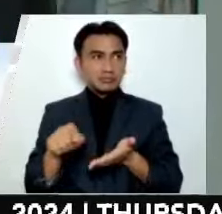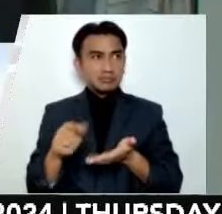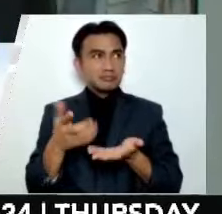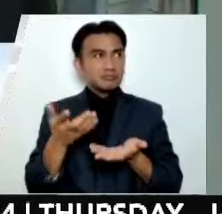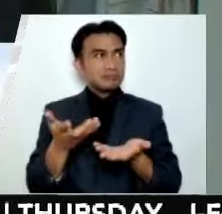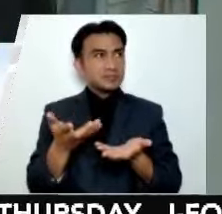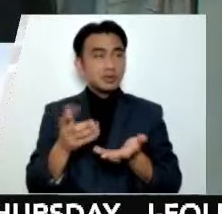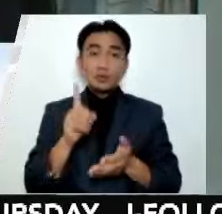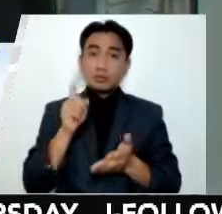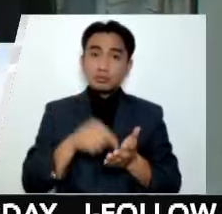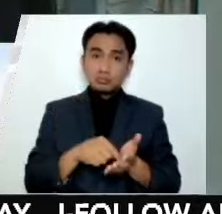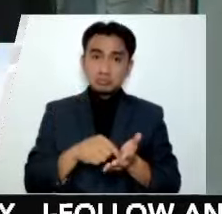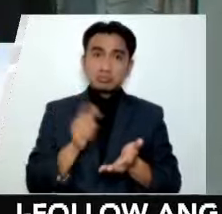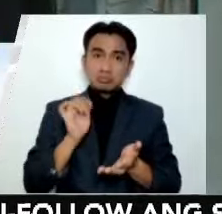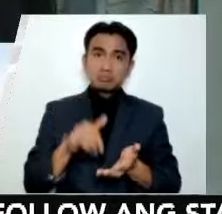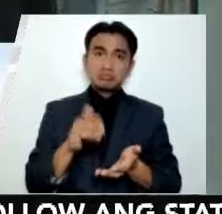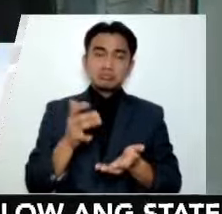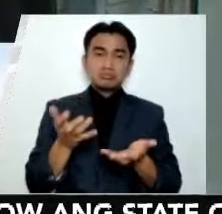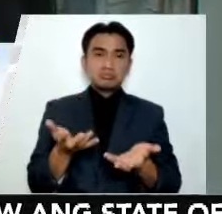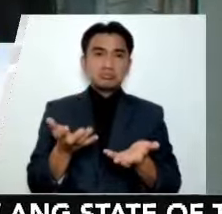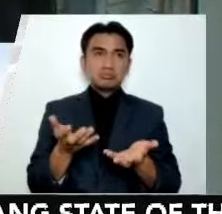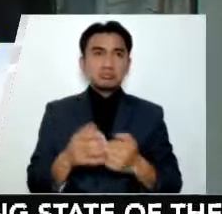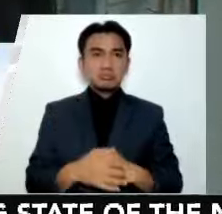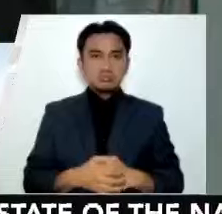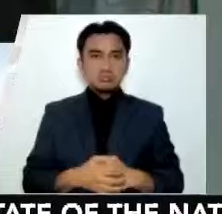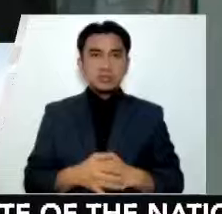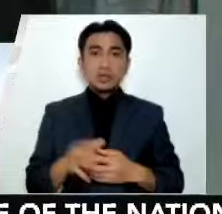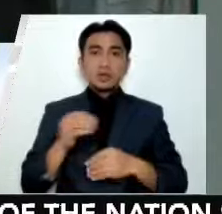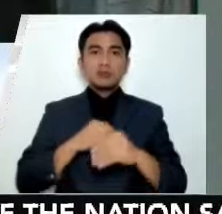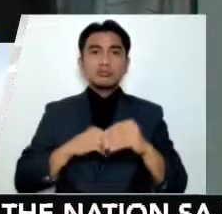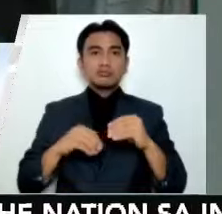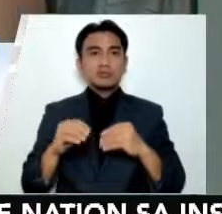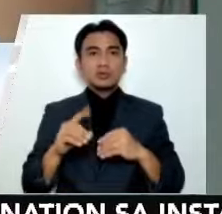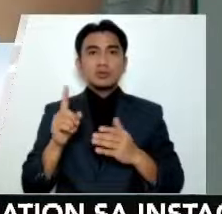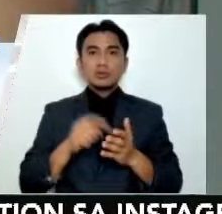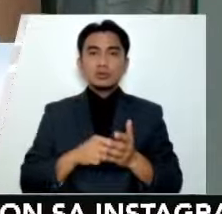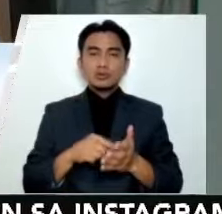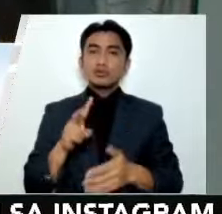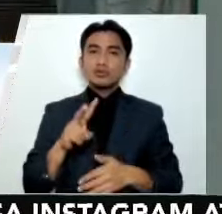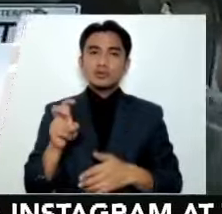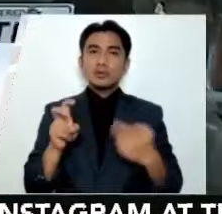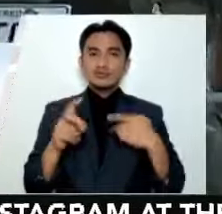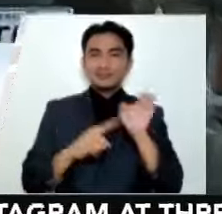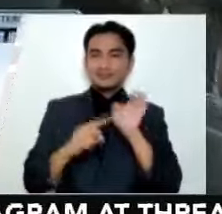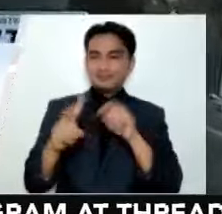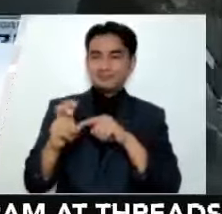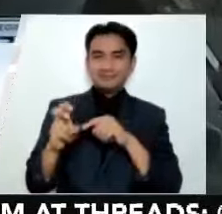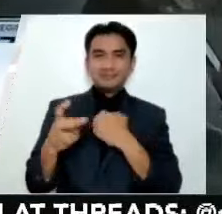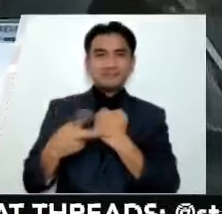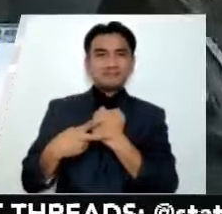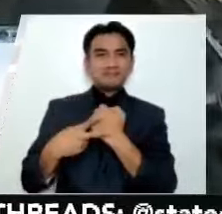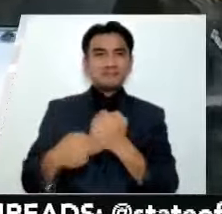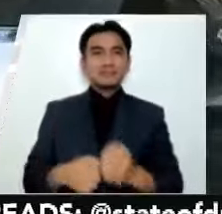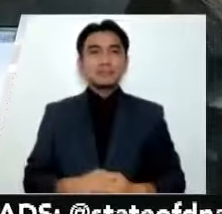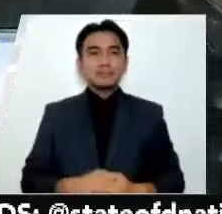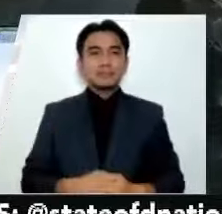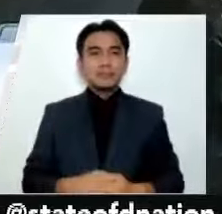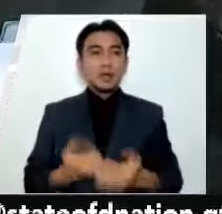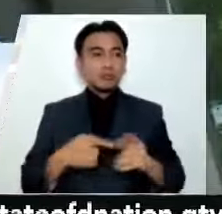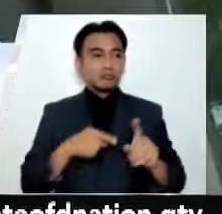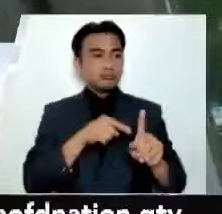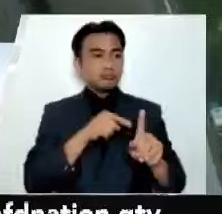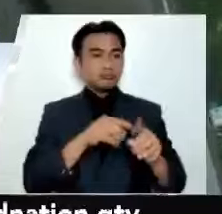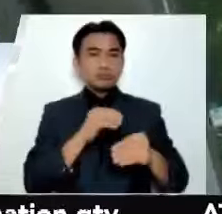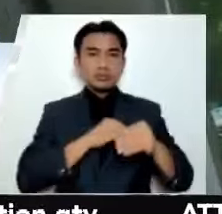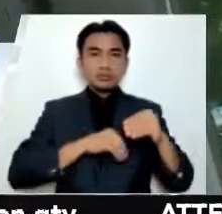1,000, gano'n. Ang palit mo ay 1,200, meron kang extra na 200, gano'n. Nagpapalit naman ng piso si Reggie pang